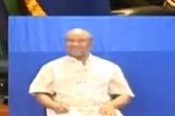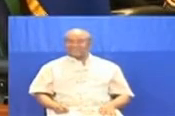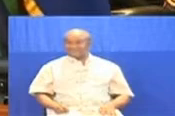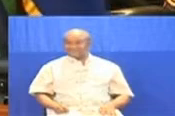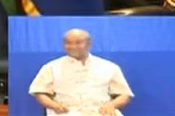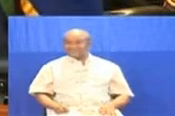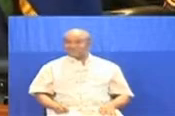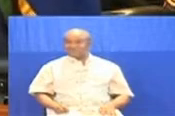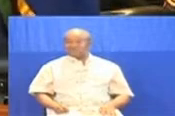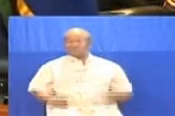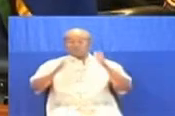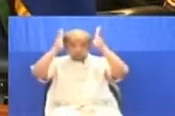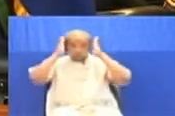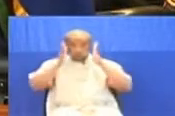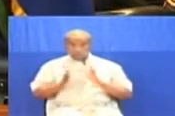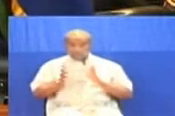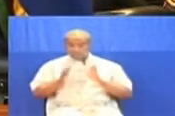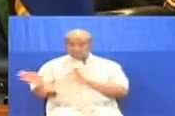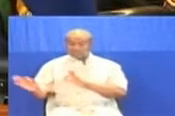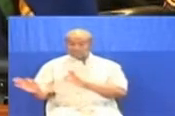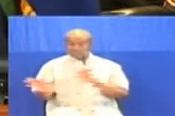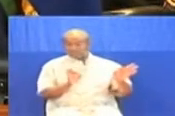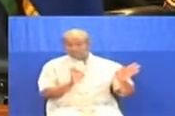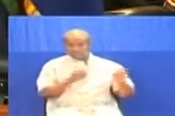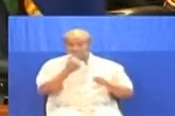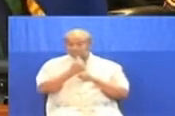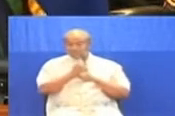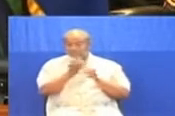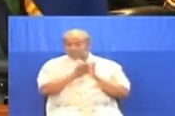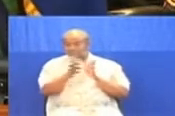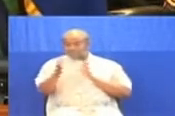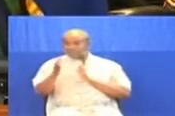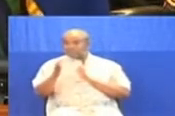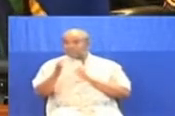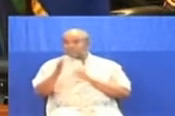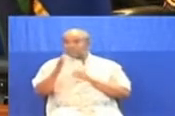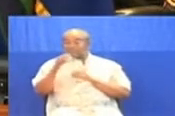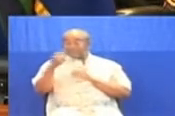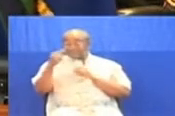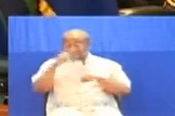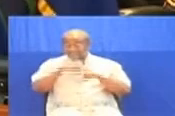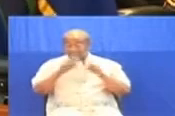hayo, waheshimiwa wabunge, naahirisha shughuli za bunge mpaka saa 8